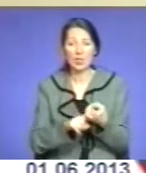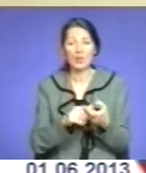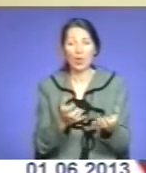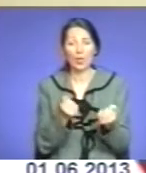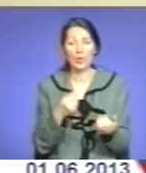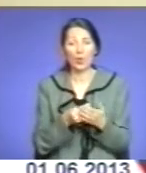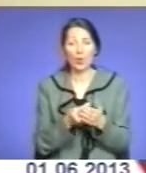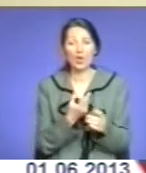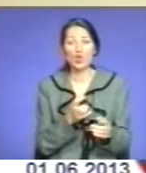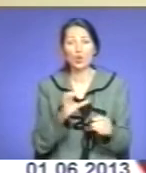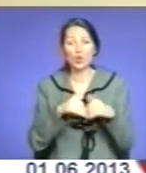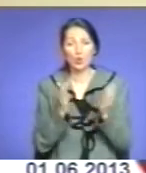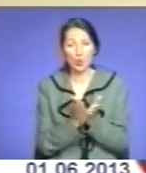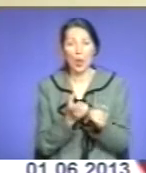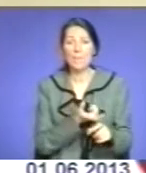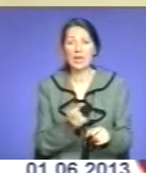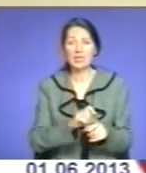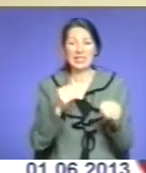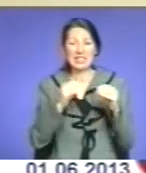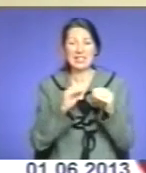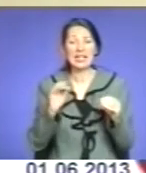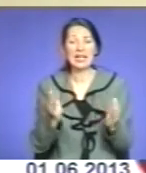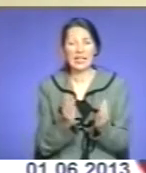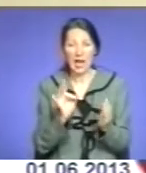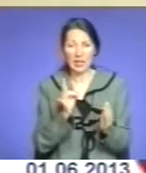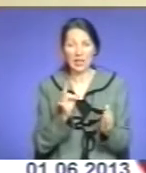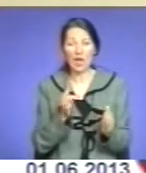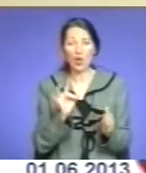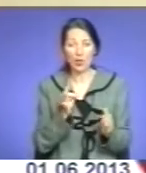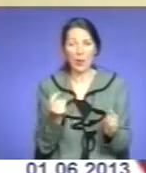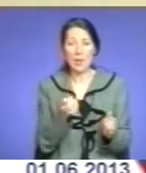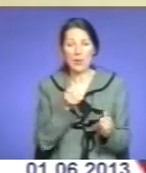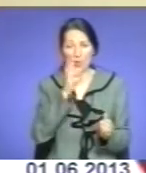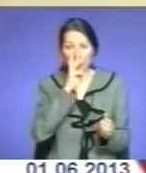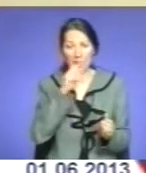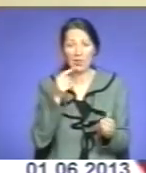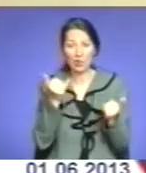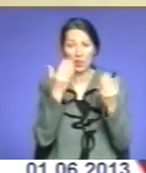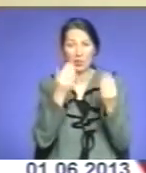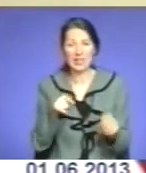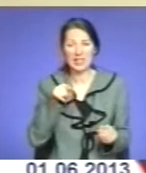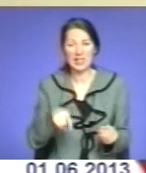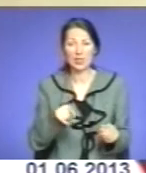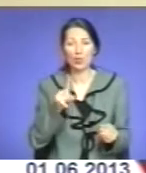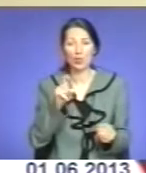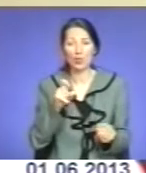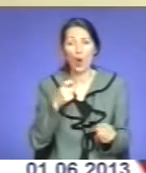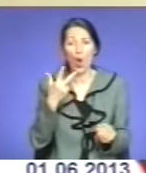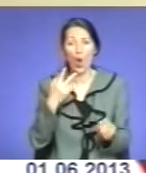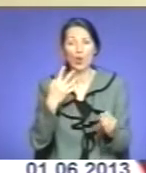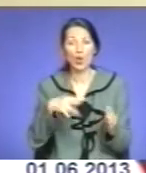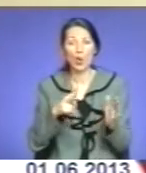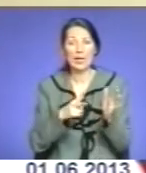перевищує 10-кратний розмір мінімальної заробітної плати, а на сьогоднішній день це 1147 гривень, то з